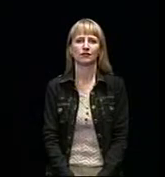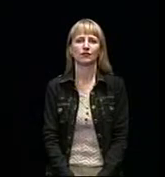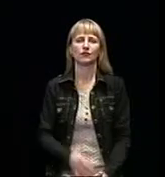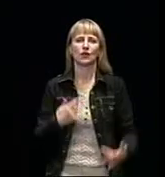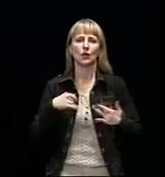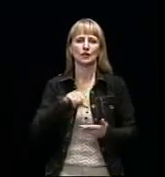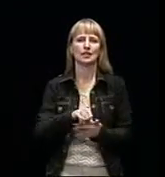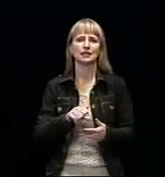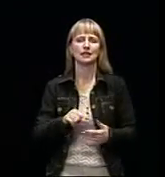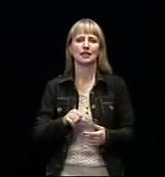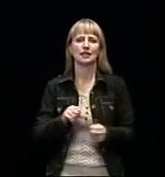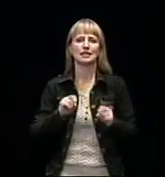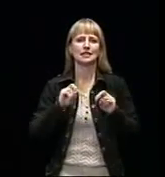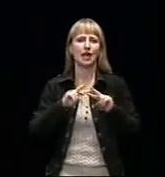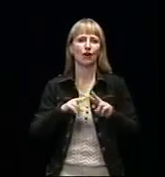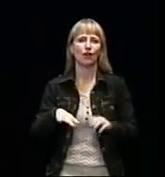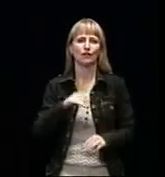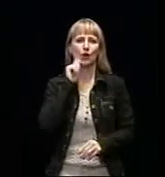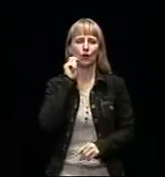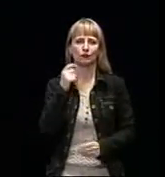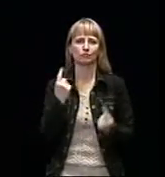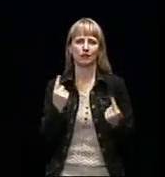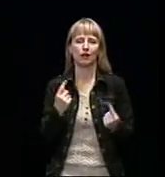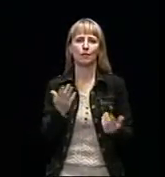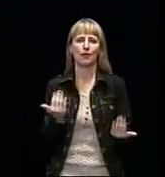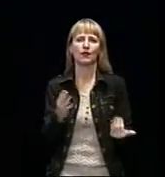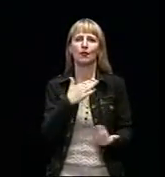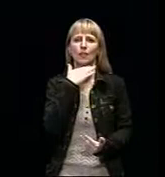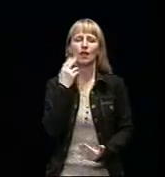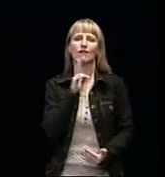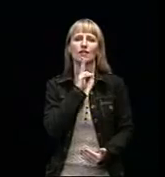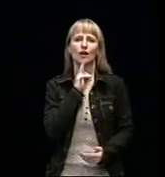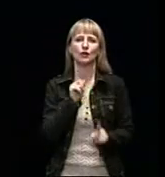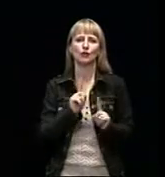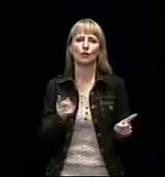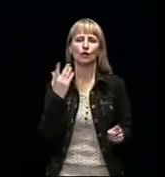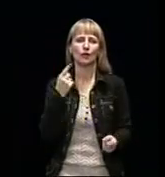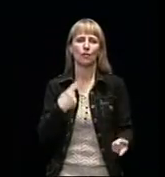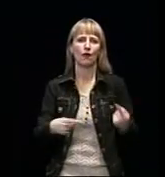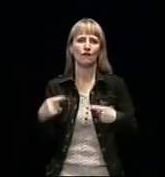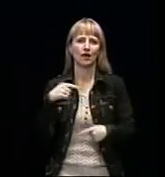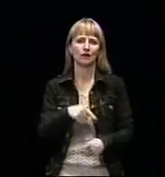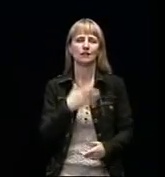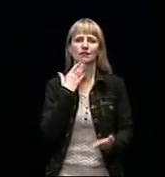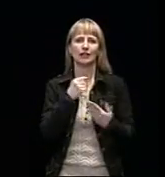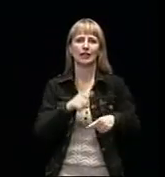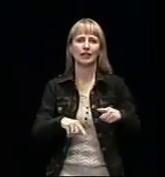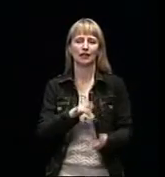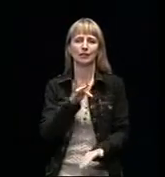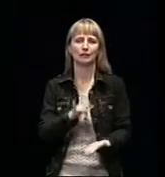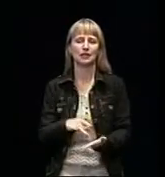Концерти зірок всеукраїнського масштабу завжди притягають до себе багато уваги, особливо, коли вони повертаються у своє рідне